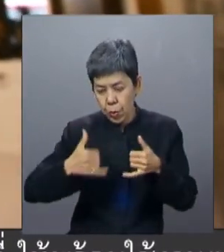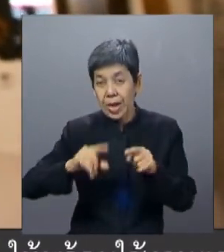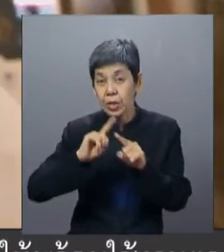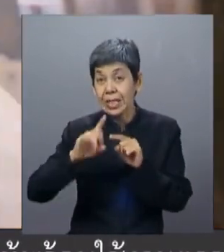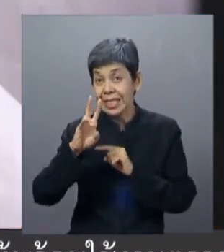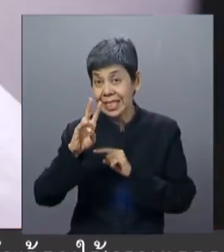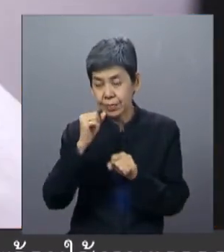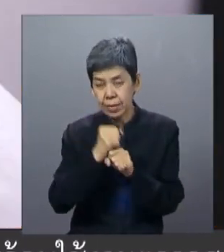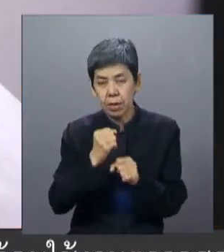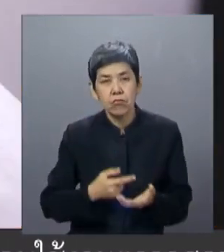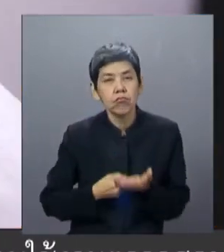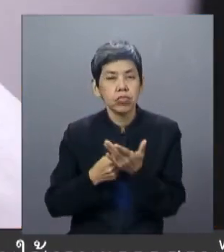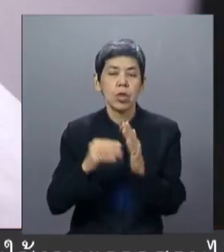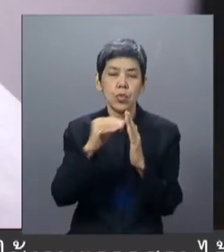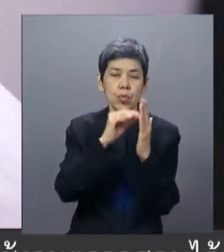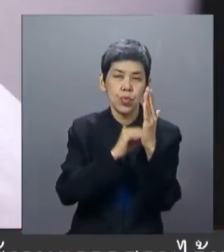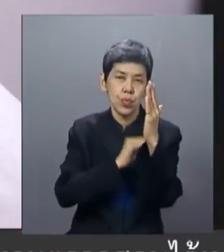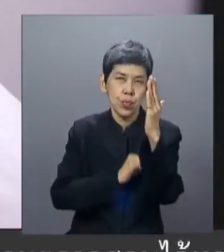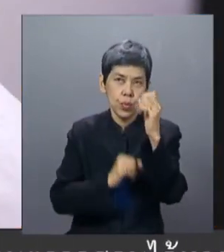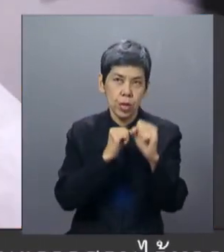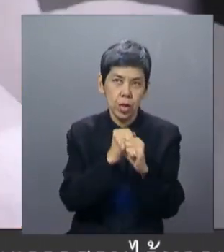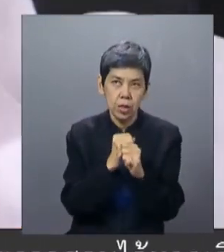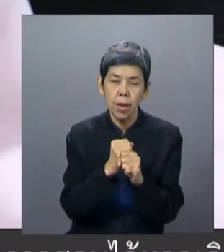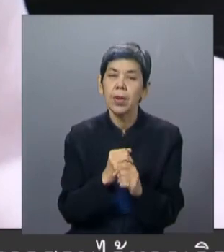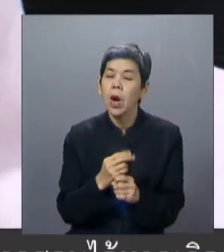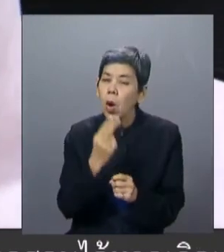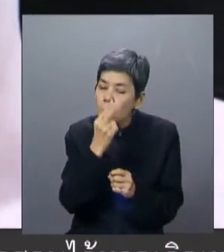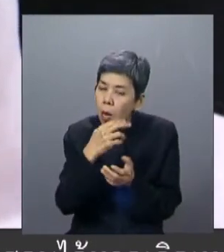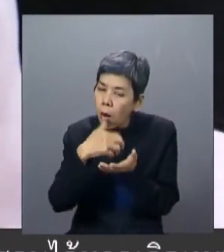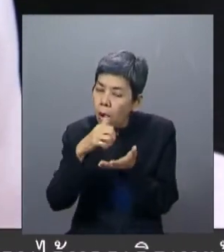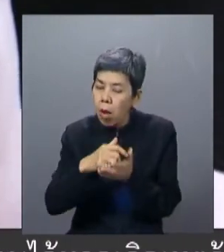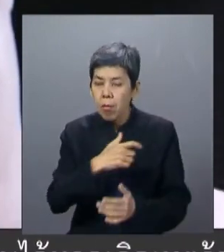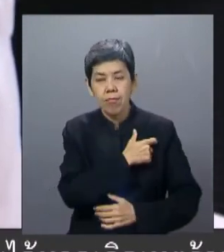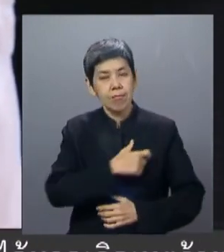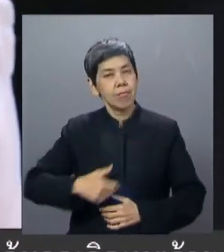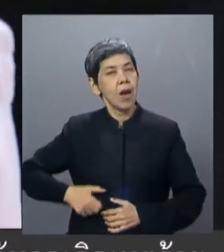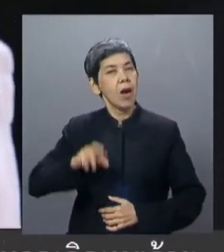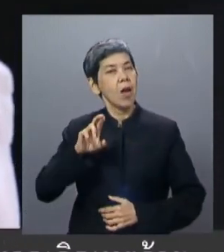ไปเผยแพร่ยังจังหวัดต่างๆให้งานศิลป์บอกเล่าพระมหากรุณาธิคุณ